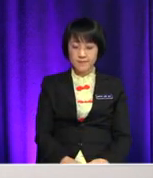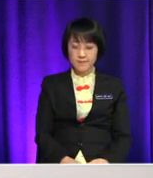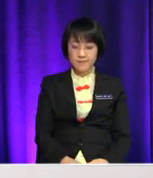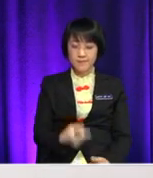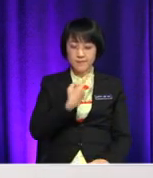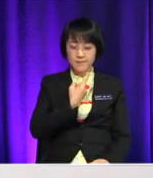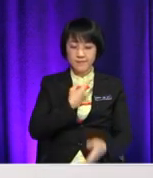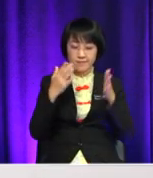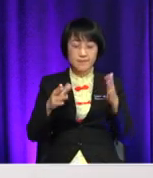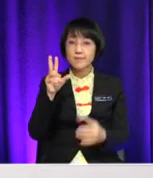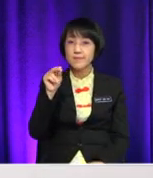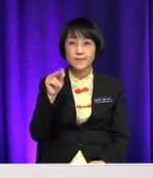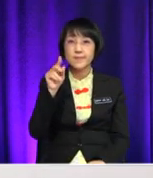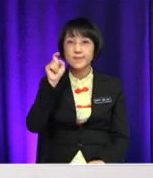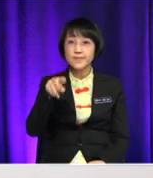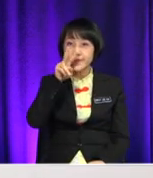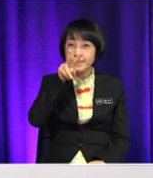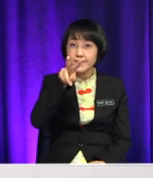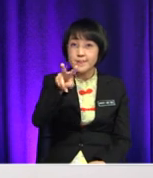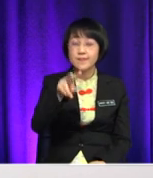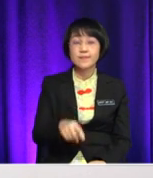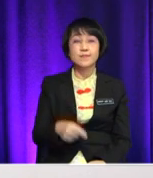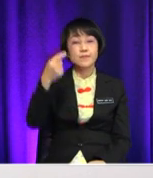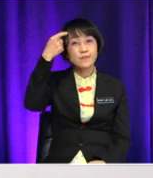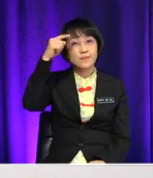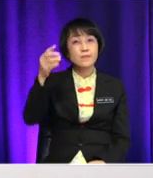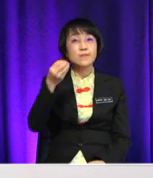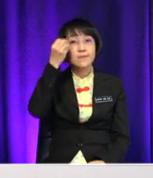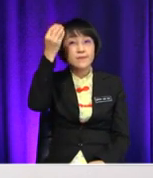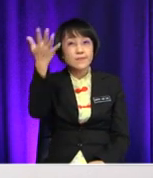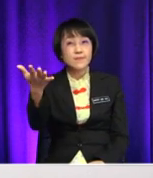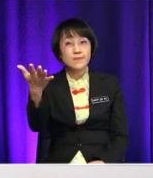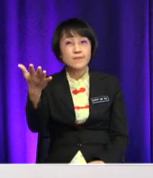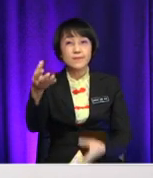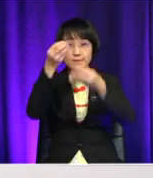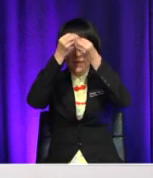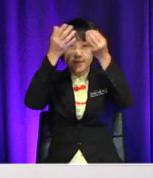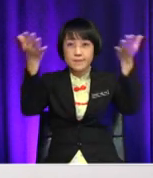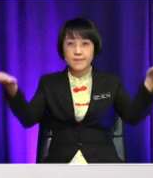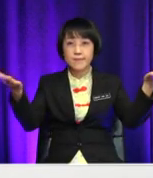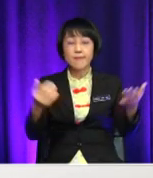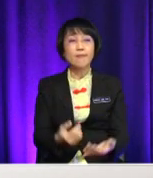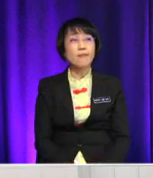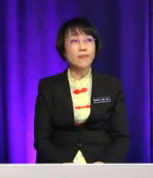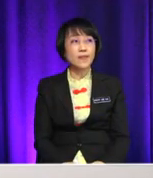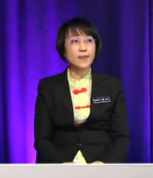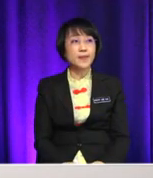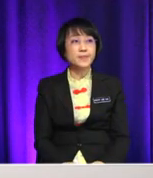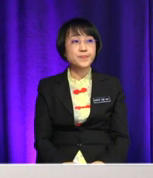sebab tujuannya hilang untuk menyampaikan maklumat ataupun tajuk dan untuk Yus